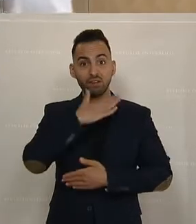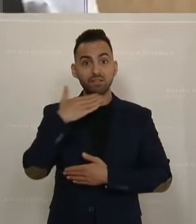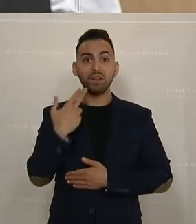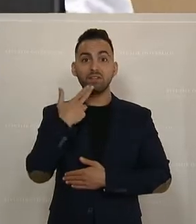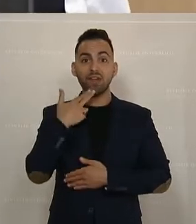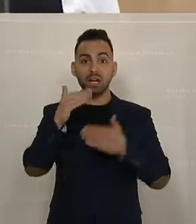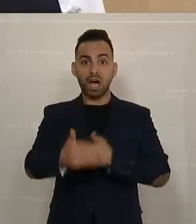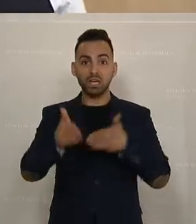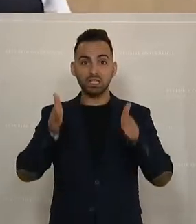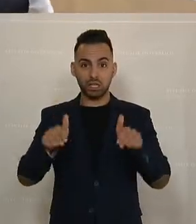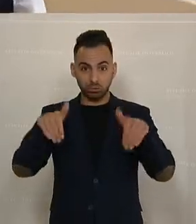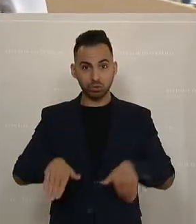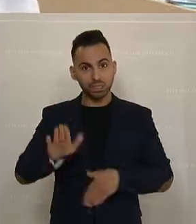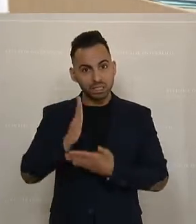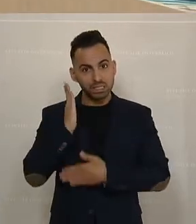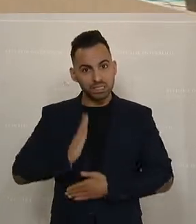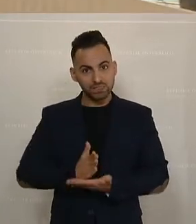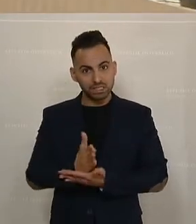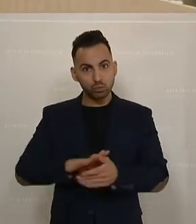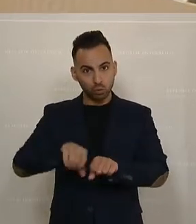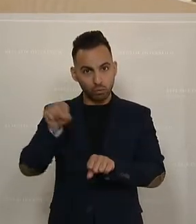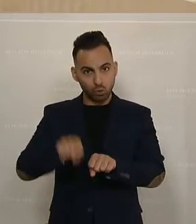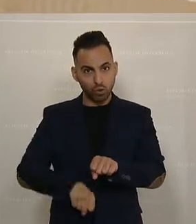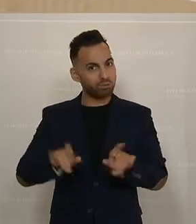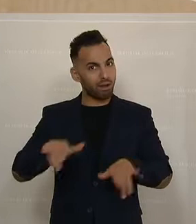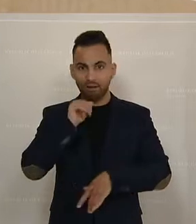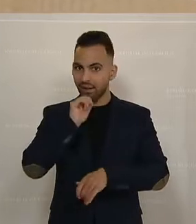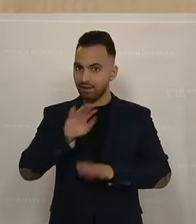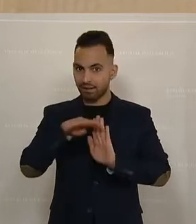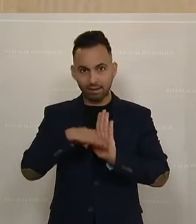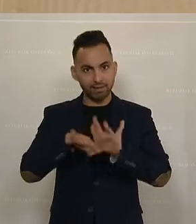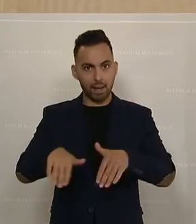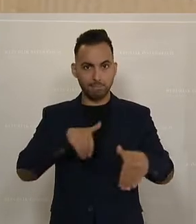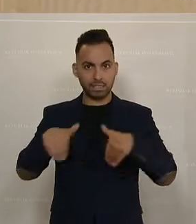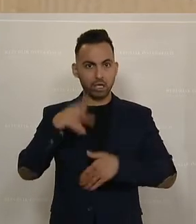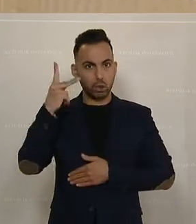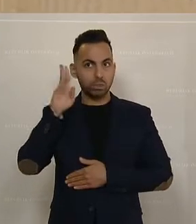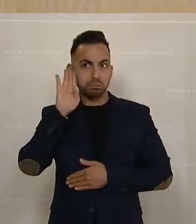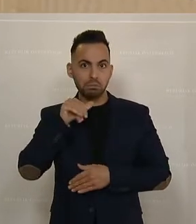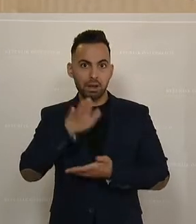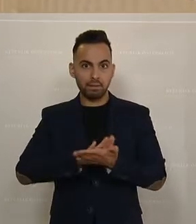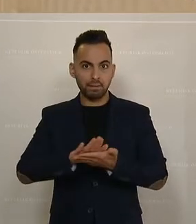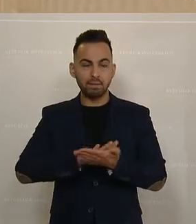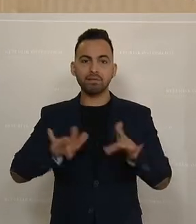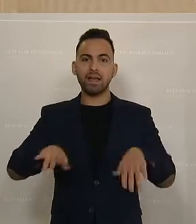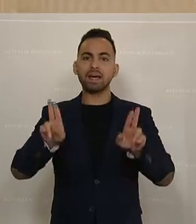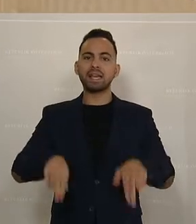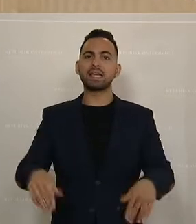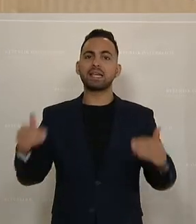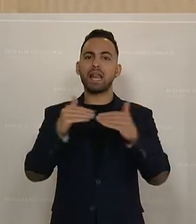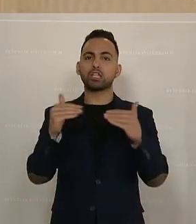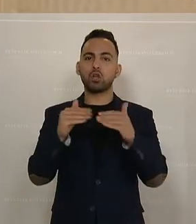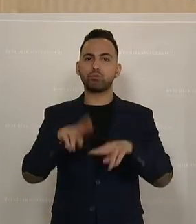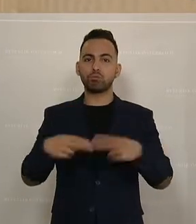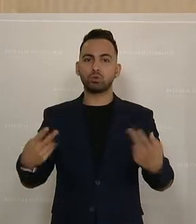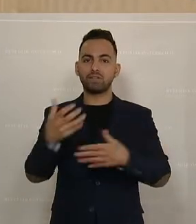gehen müssen dass ein ziviles unterbrochen wurde auch da hat man keine regelungen von seiten ministerin köstinger gefunden es geht um eine rechtliche gleichstellung in der